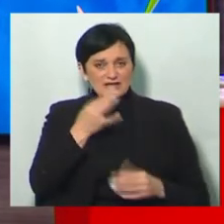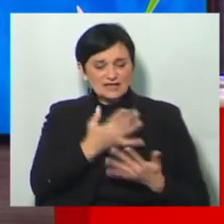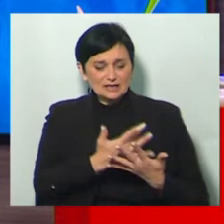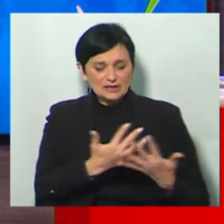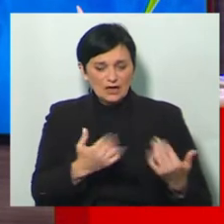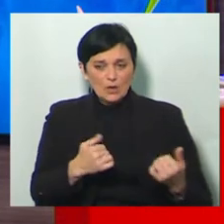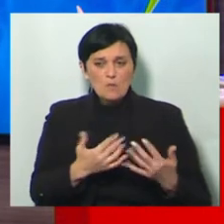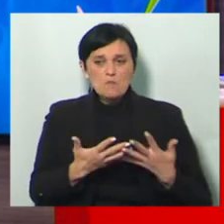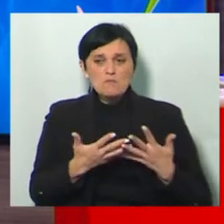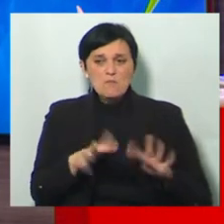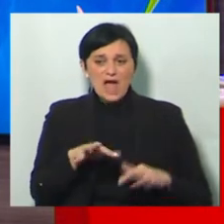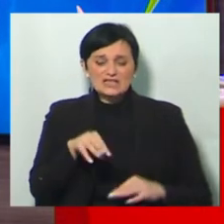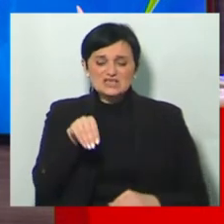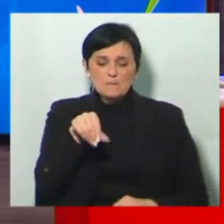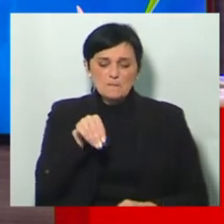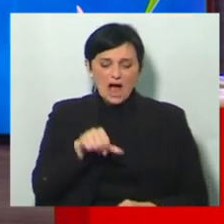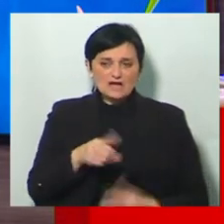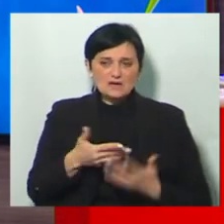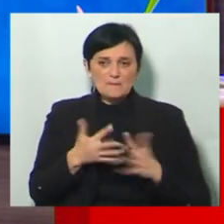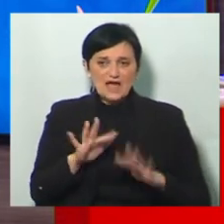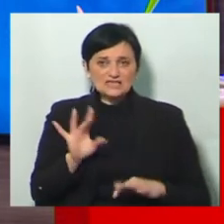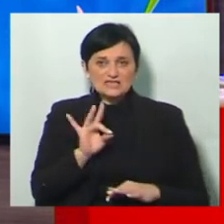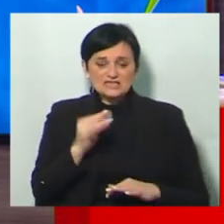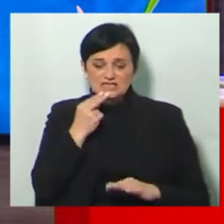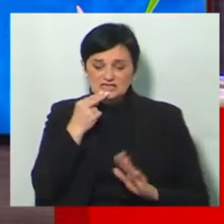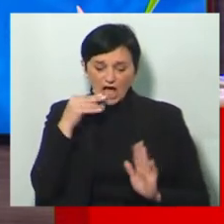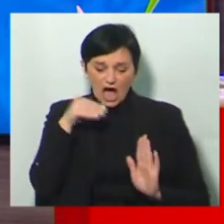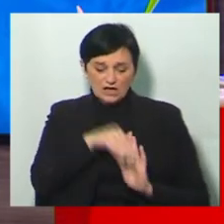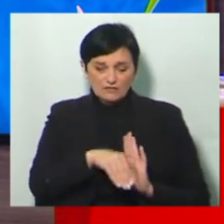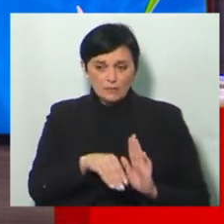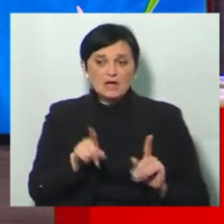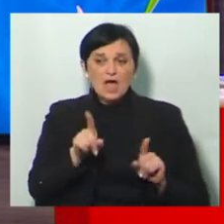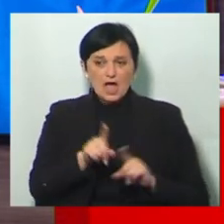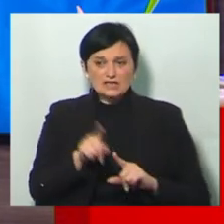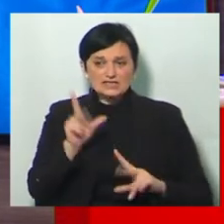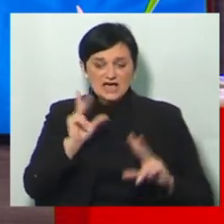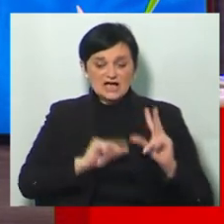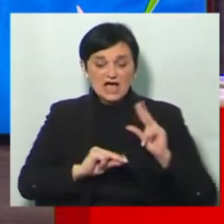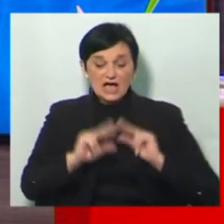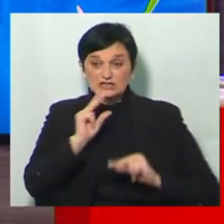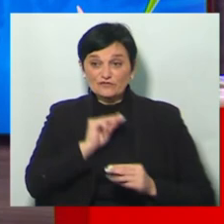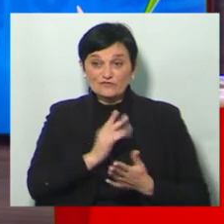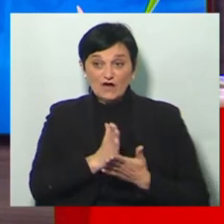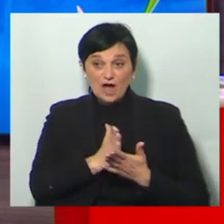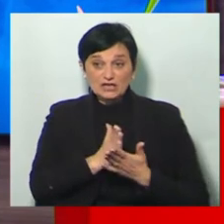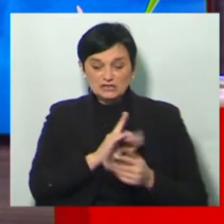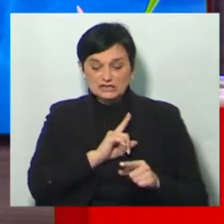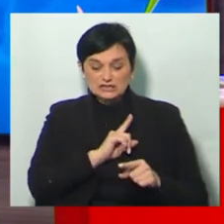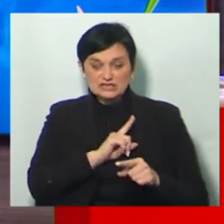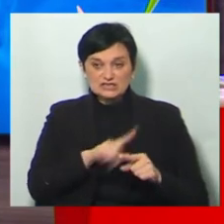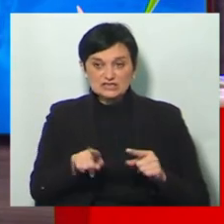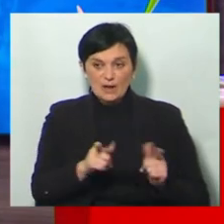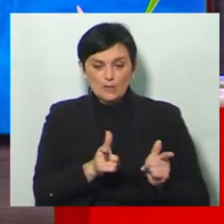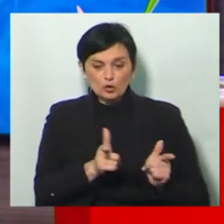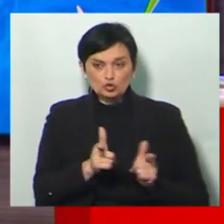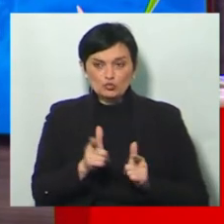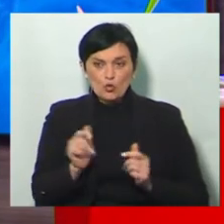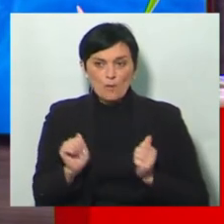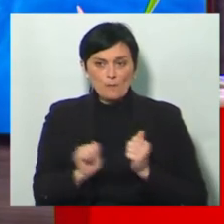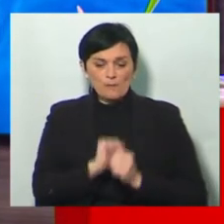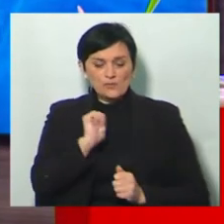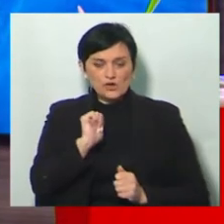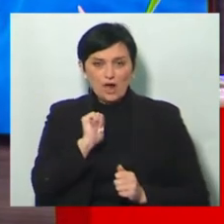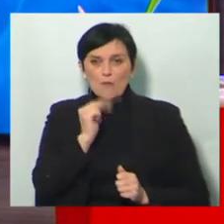შეიძლება იყოს მეტი მარილი და მეტი ცხიმი საკვებში. Აგრეთვე გასათვალისწინებელია სწრაფად მოსამზადებელი